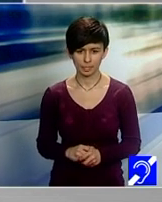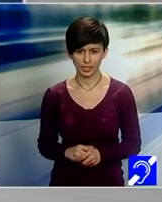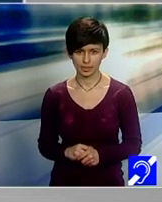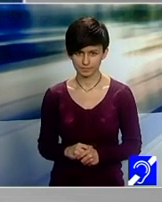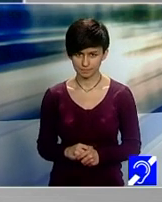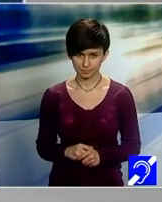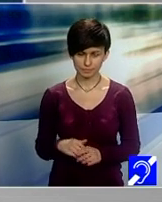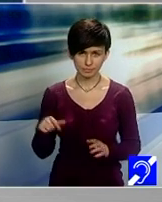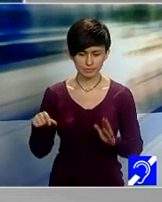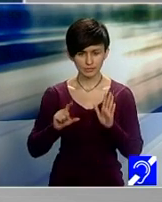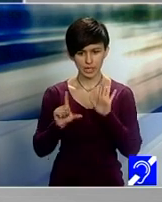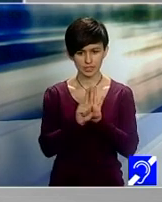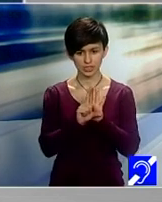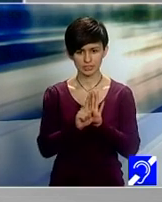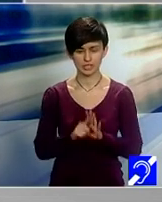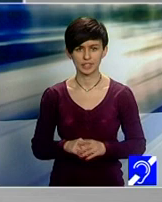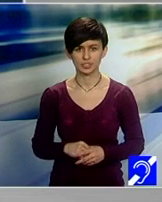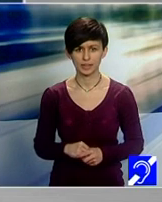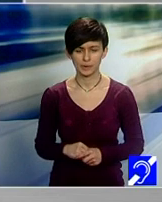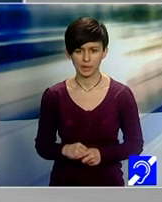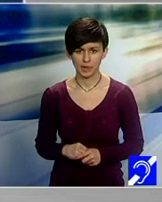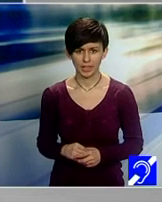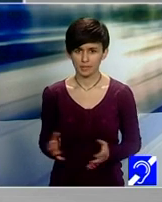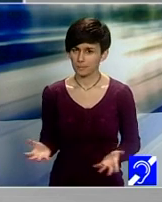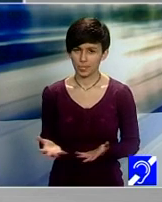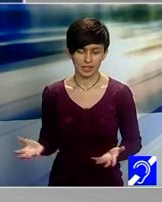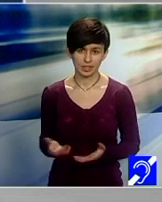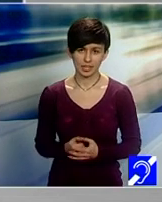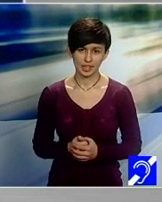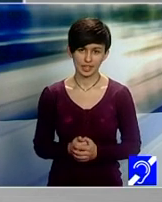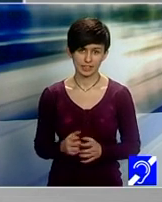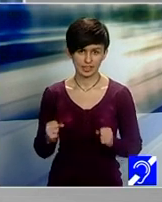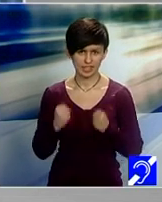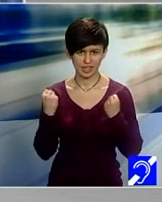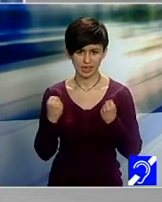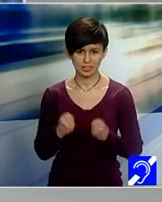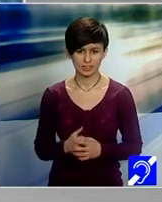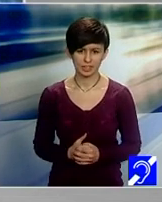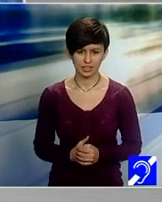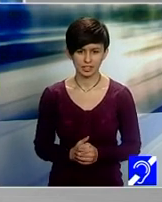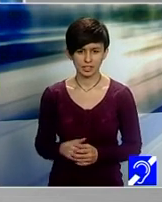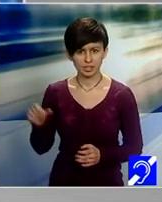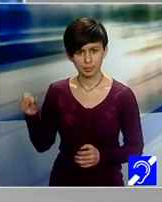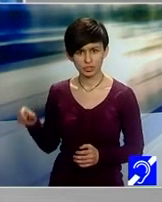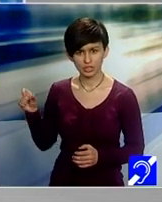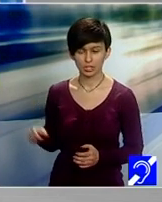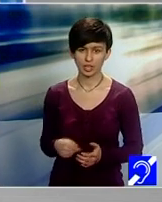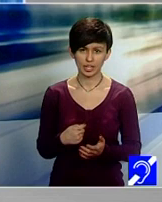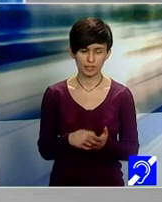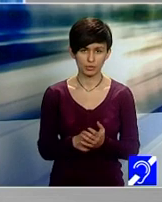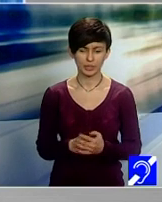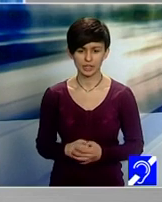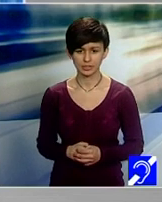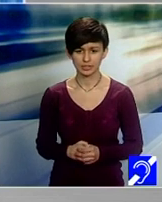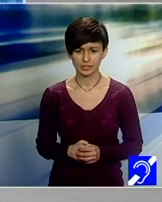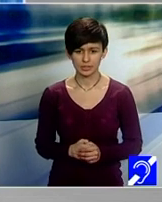această lege a dării în plată. Care este reacția cumpărătorului? Cred că prin ceea ce ați acoperit și